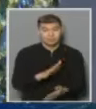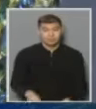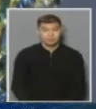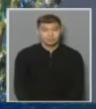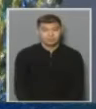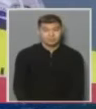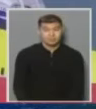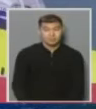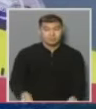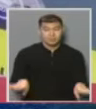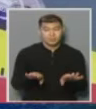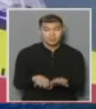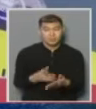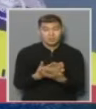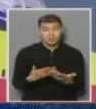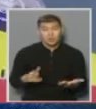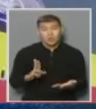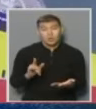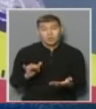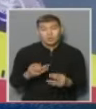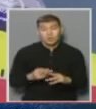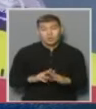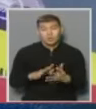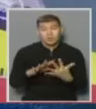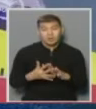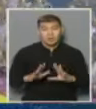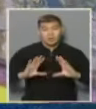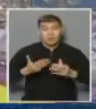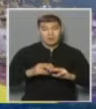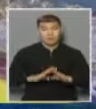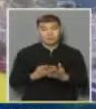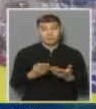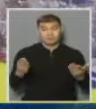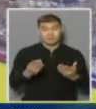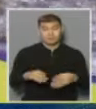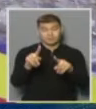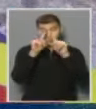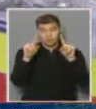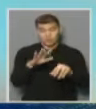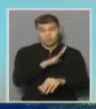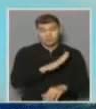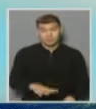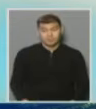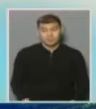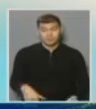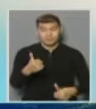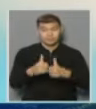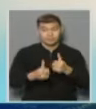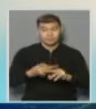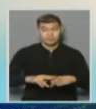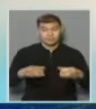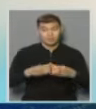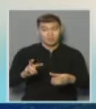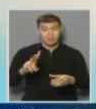байлады. Осылайша Көптоғайлық кішкентай ару әлем жұлдызы атанып шыға келді. Байқау бөлімдерінің